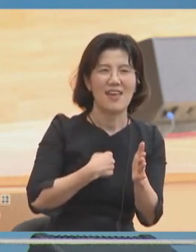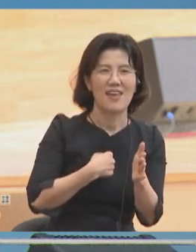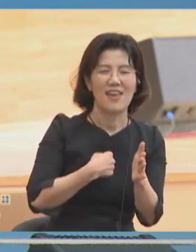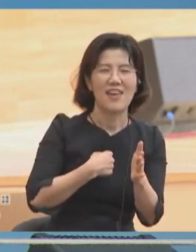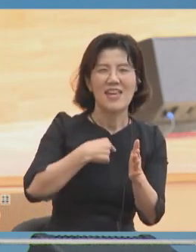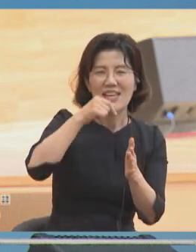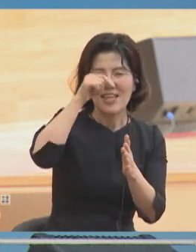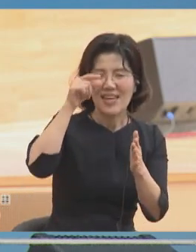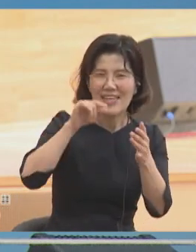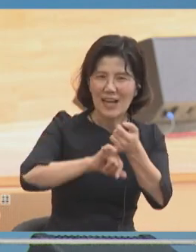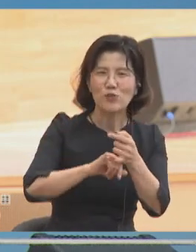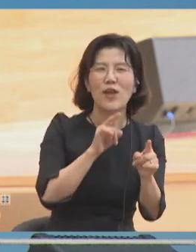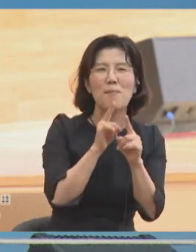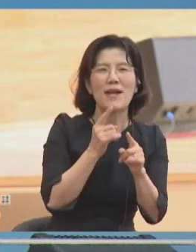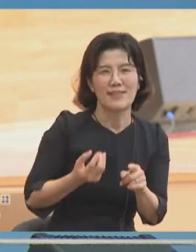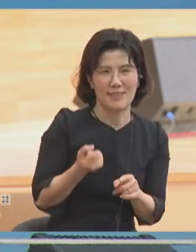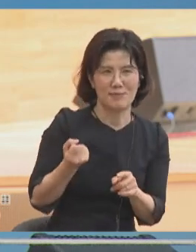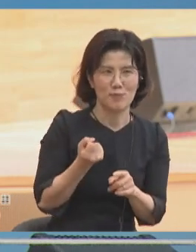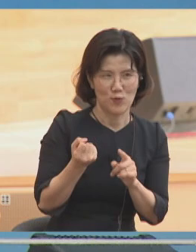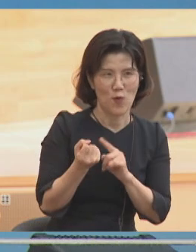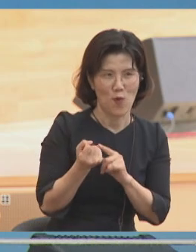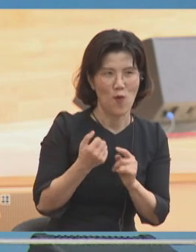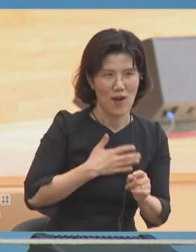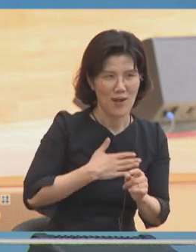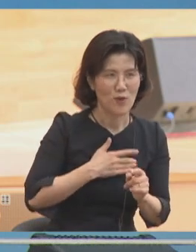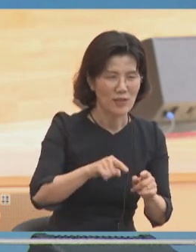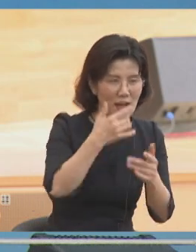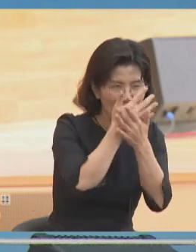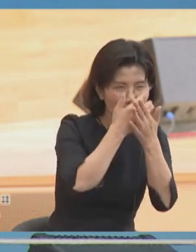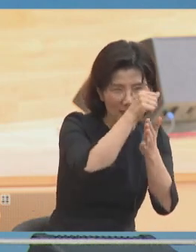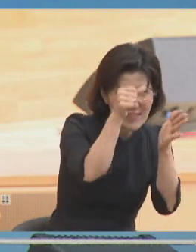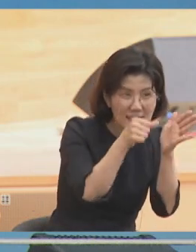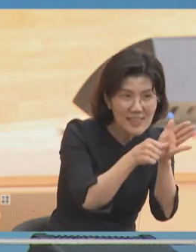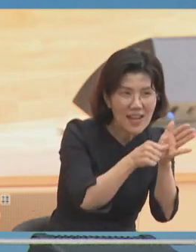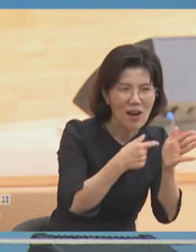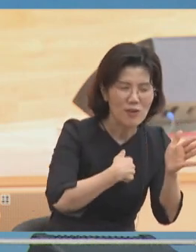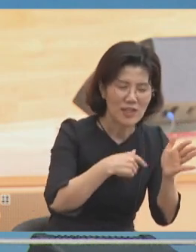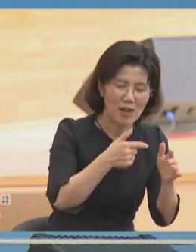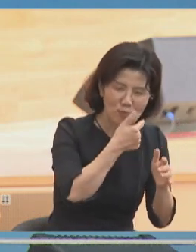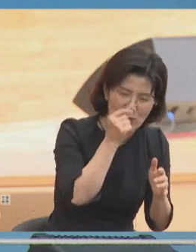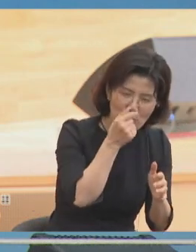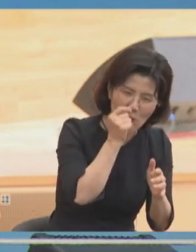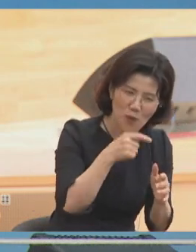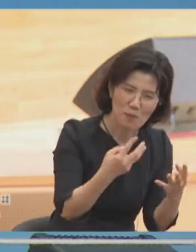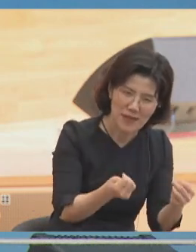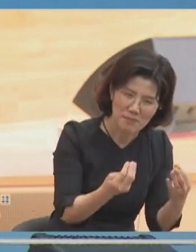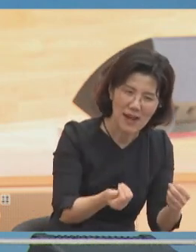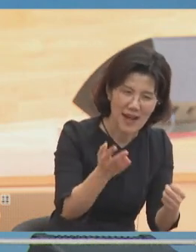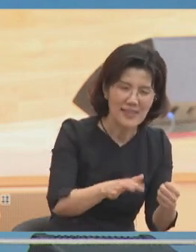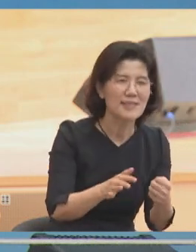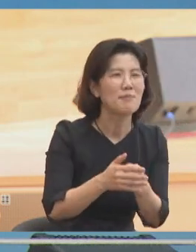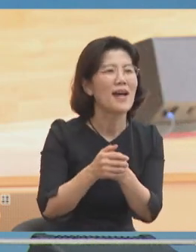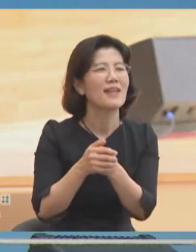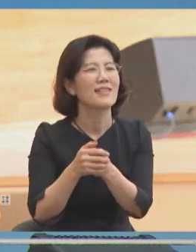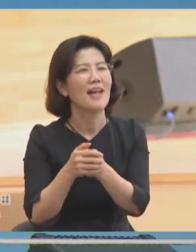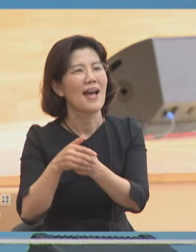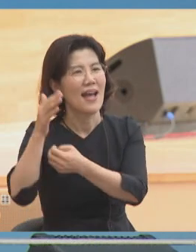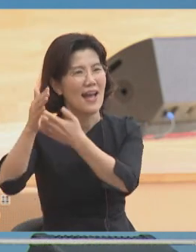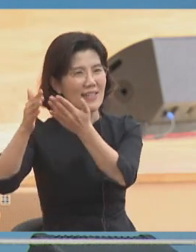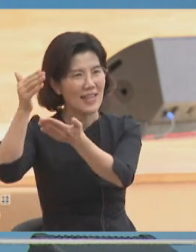약속의 말씀이 돼요 불확실한 인생길 우리 가운데 부족하고 모자란 그것을 하나님께서